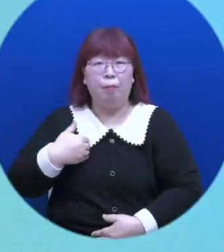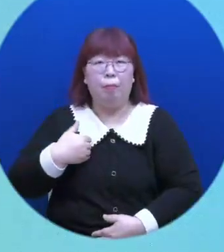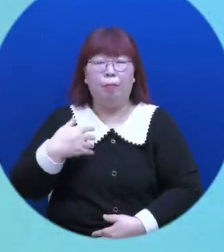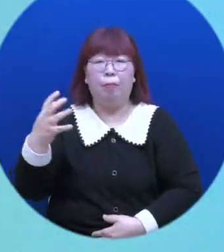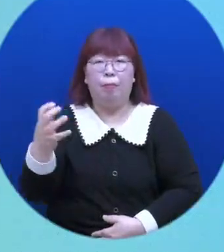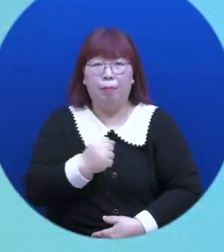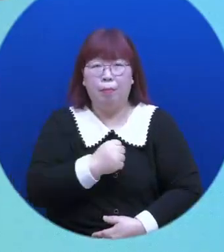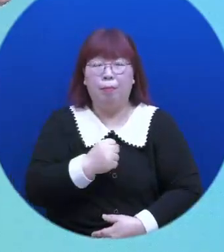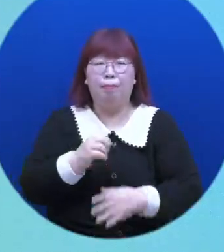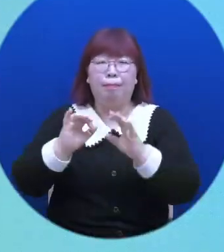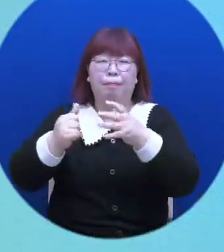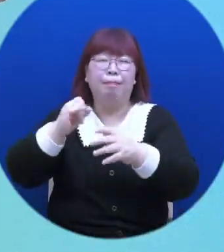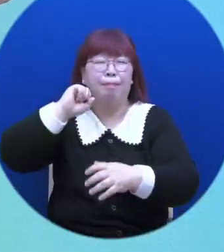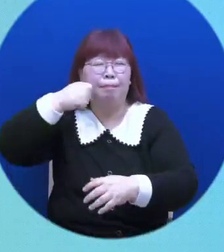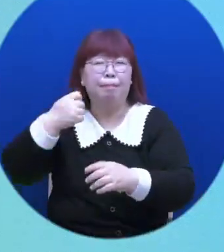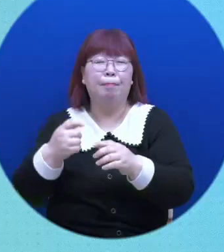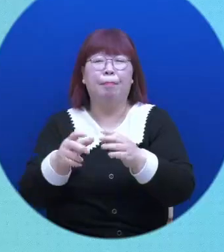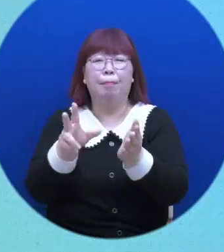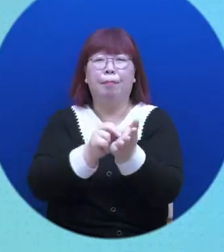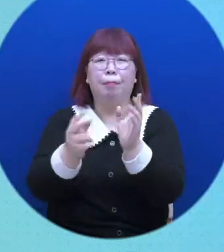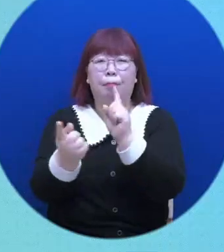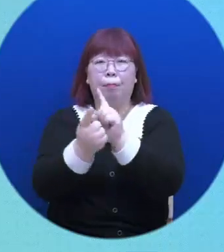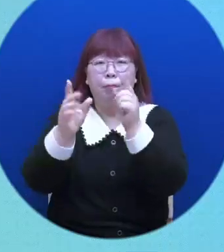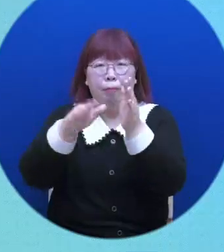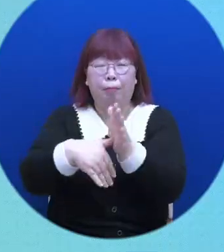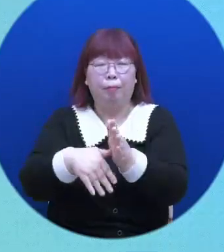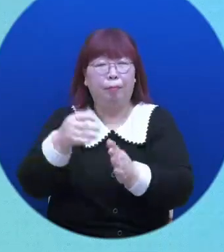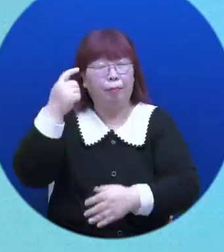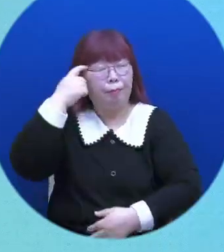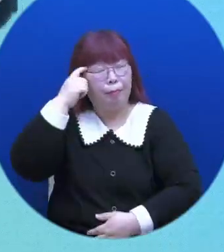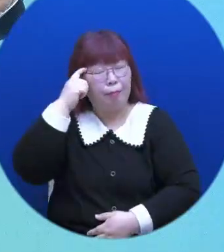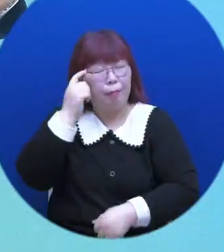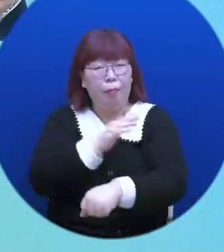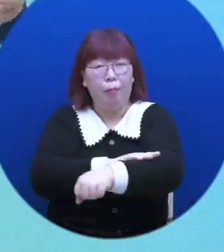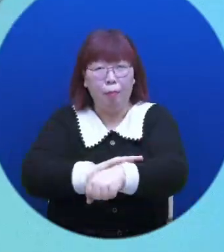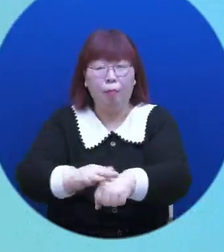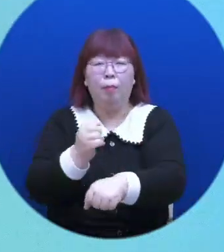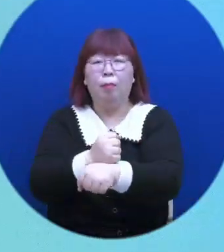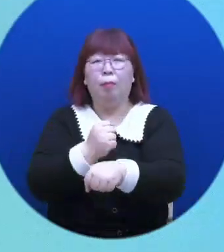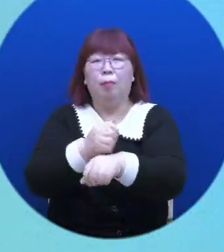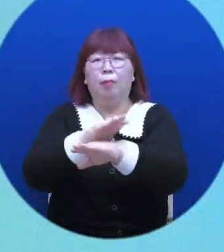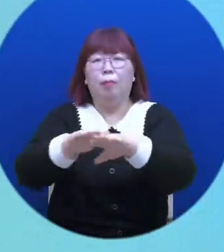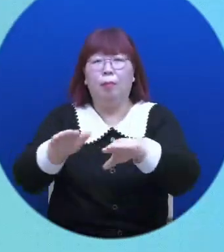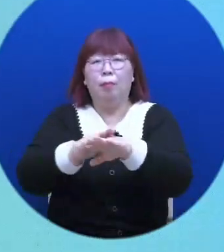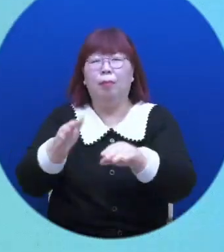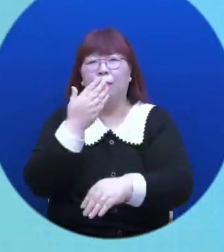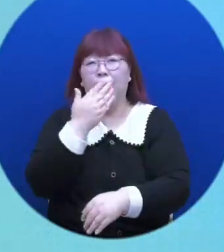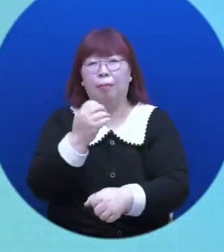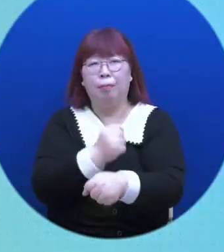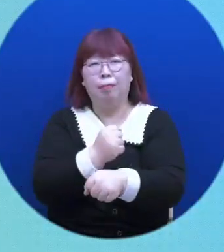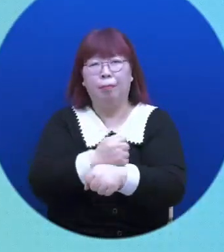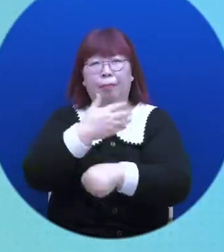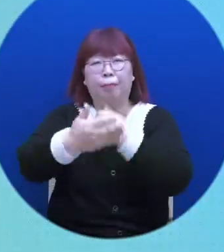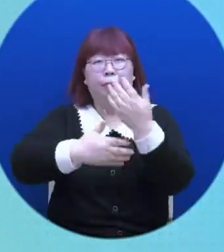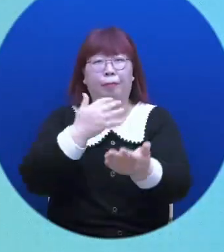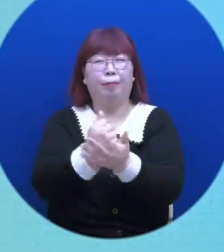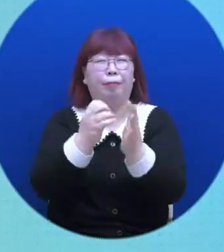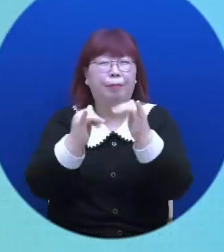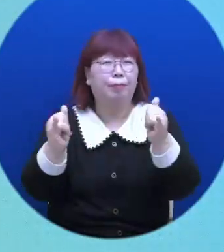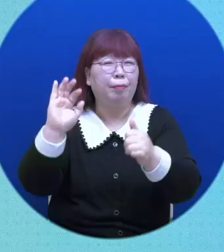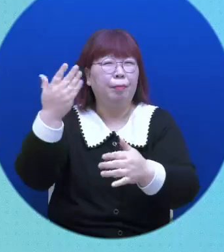세상에 힘들고 어려운 문제를 만날 때도 지혜롭게 헤쳐나갈 수 있는 하나님의 사람이 되기